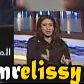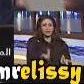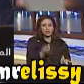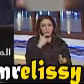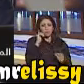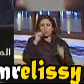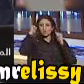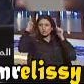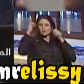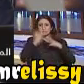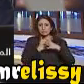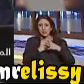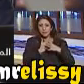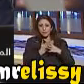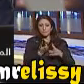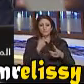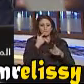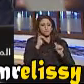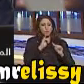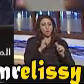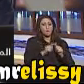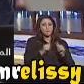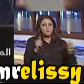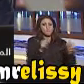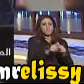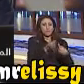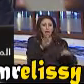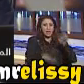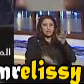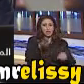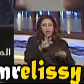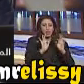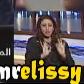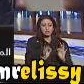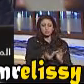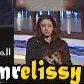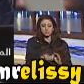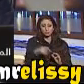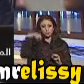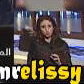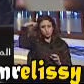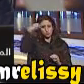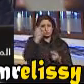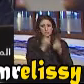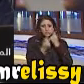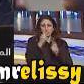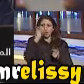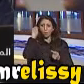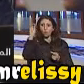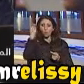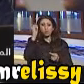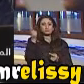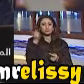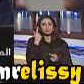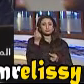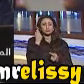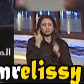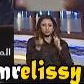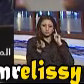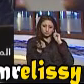احنا حاجه اشتكيتوا لوزير الزراعه يا استاذ حلمي؟ لا احنا قابلنا وزير الزراعه بدل مره 10 يا دكتور عمرو. وقال لكم